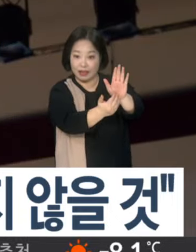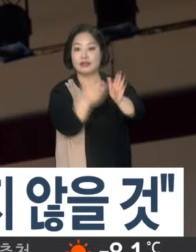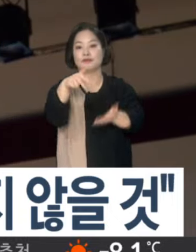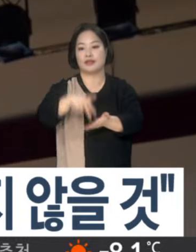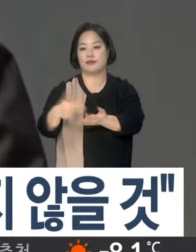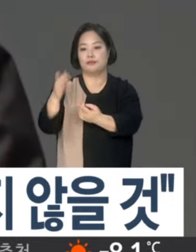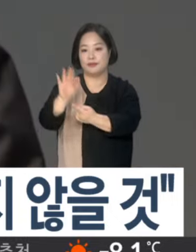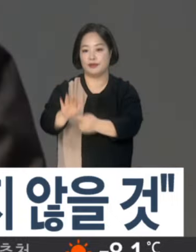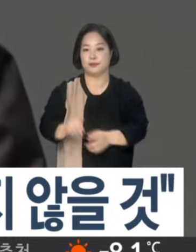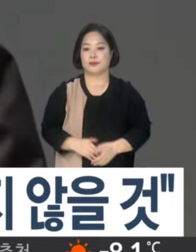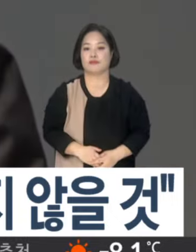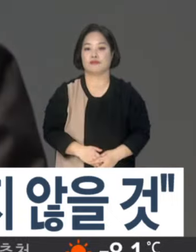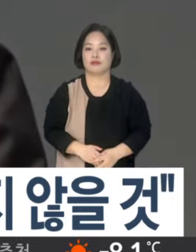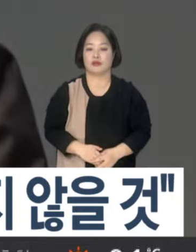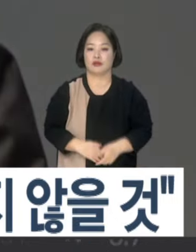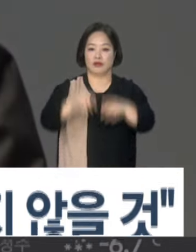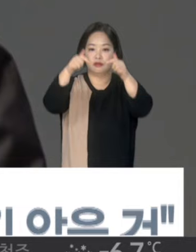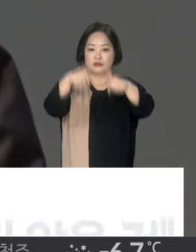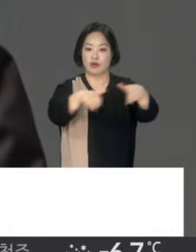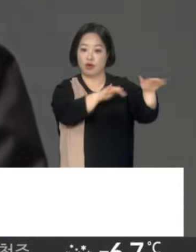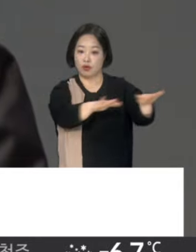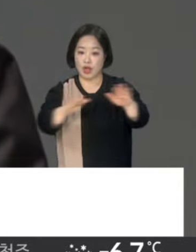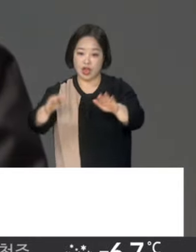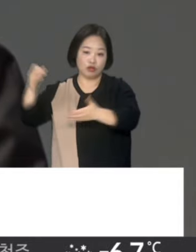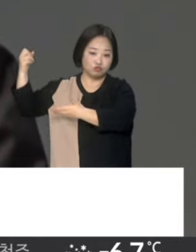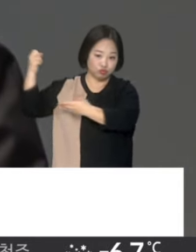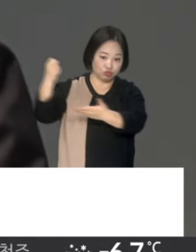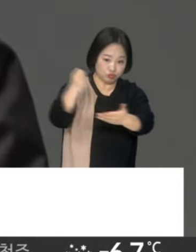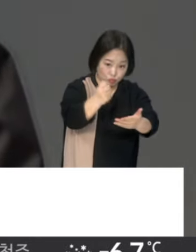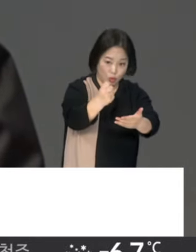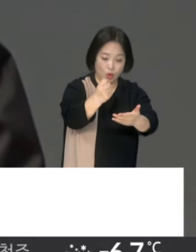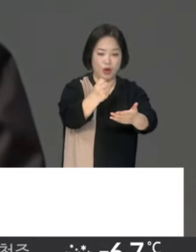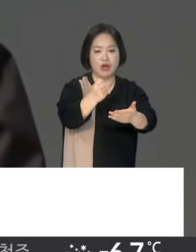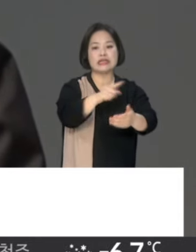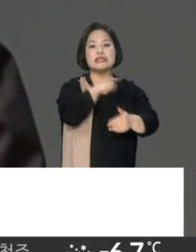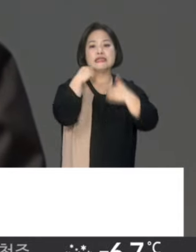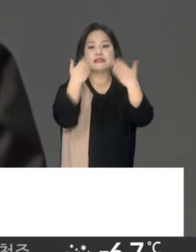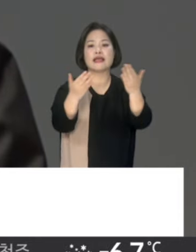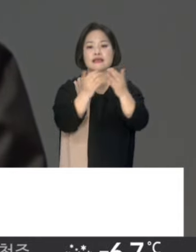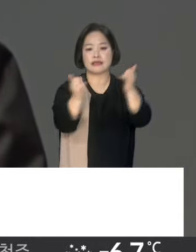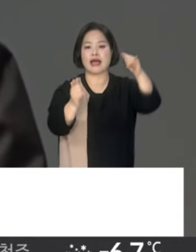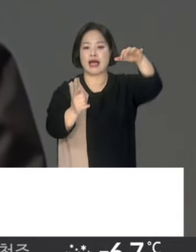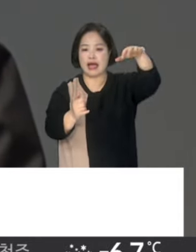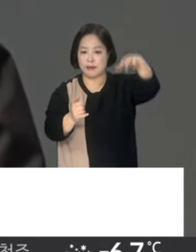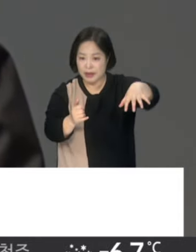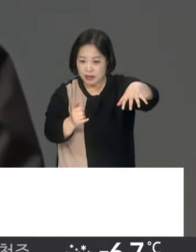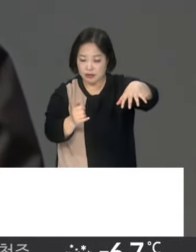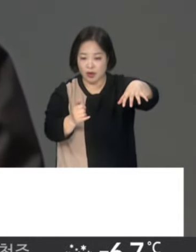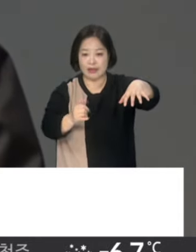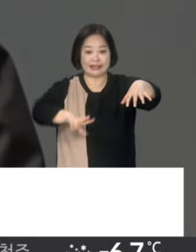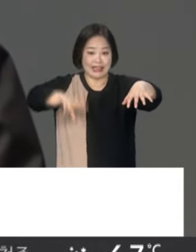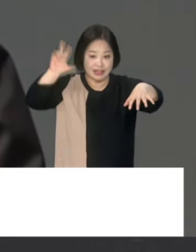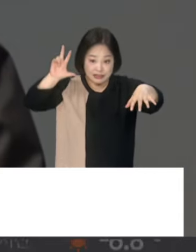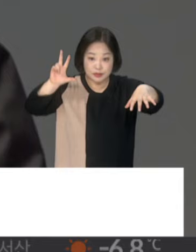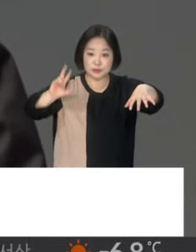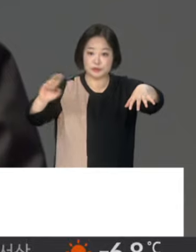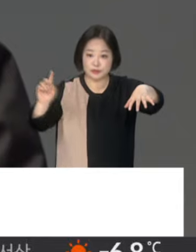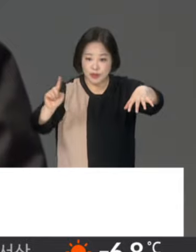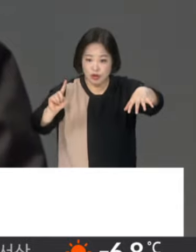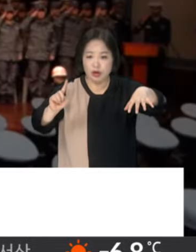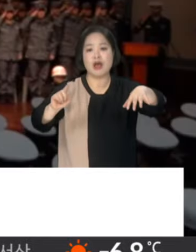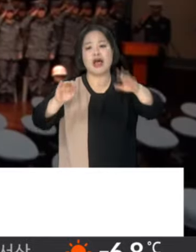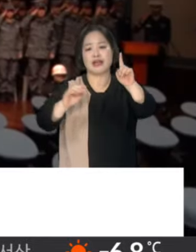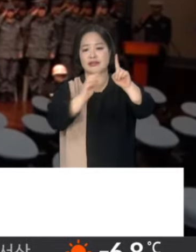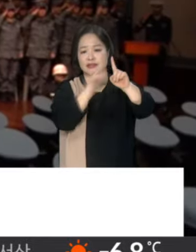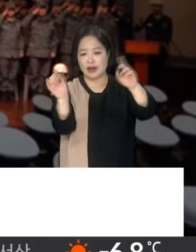드러냈습니다. 서해수호 용사들 앞에서 다짐합니다. 단 한 명의 전우도 잃지 않고 반드시